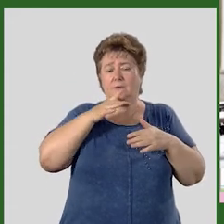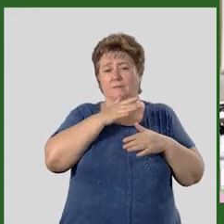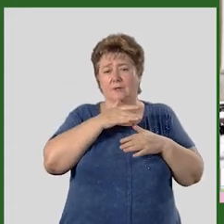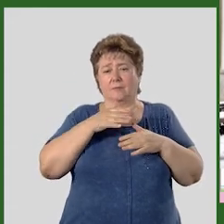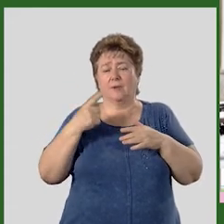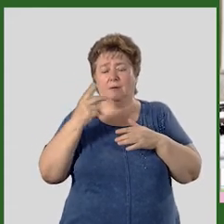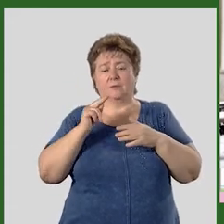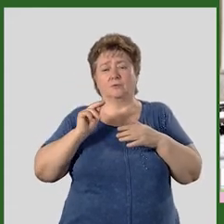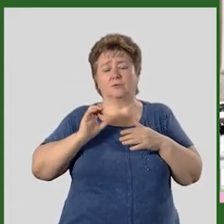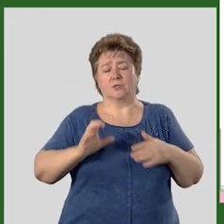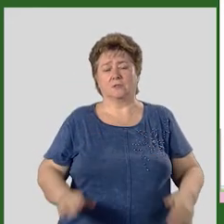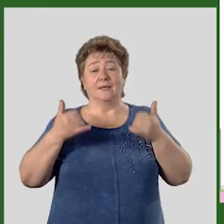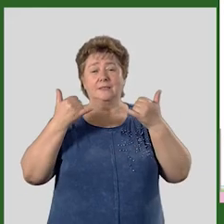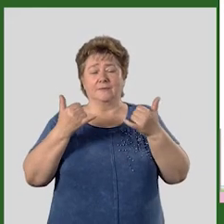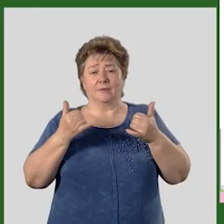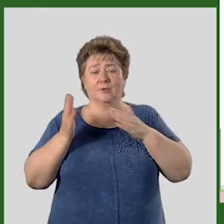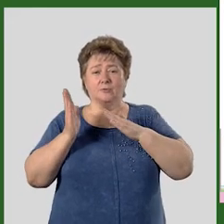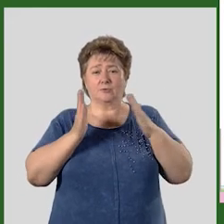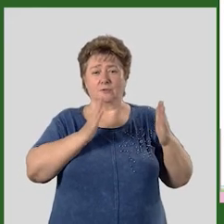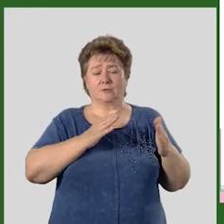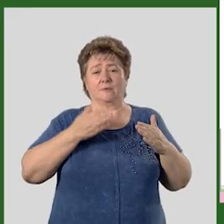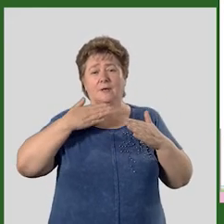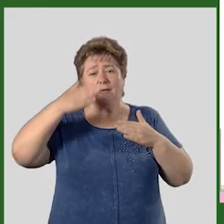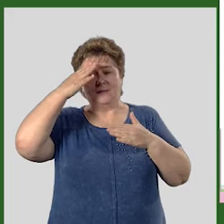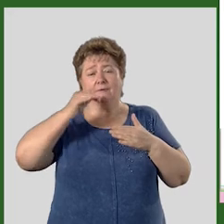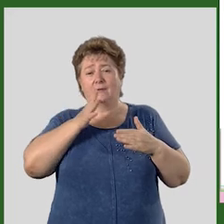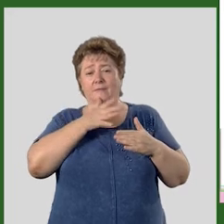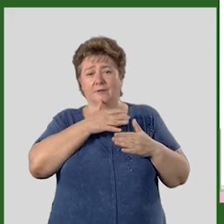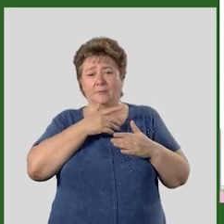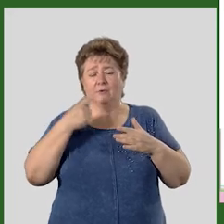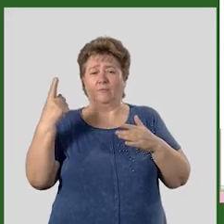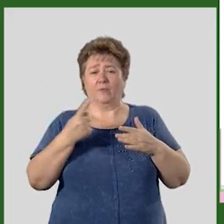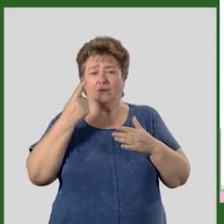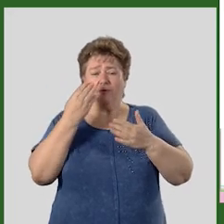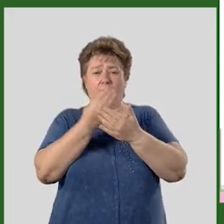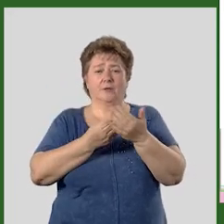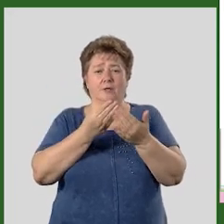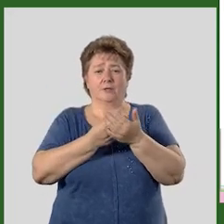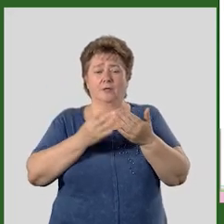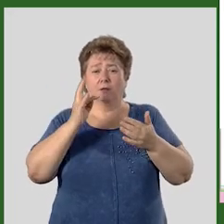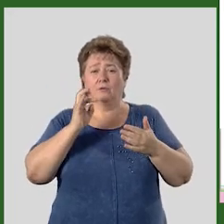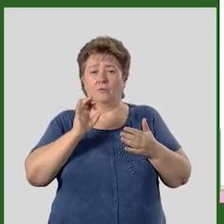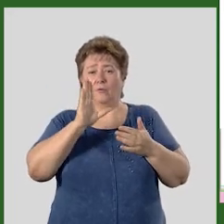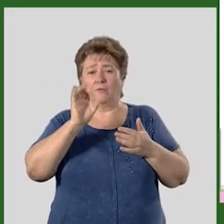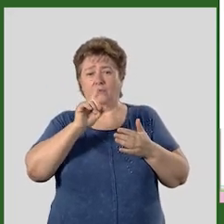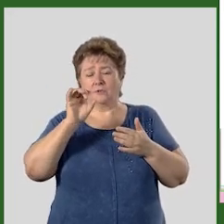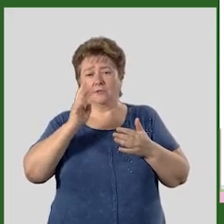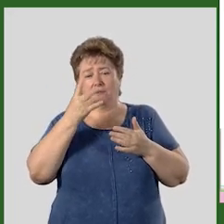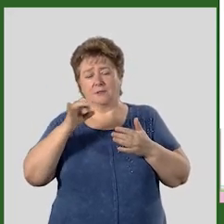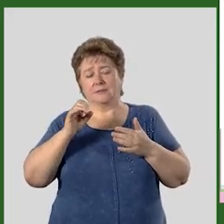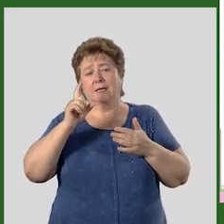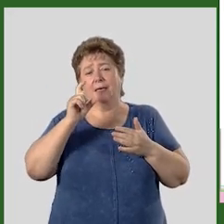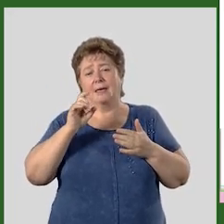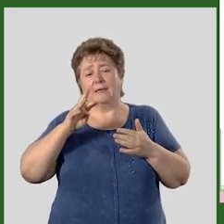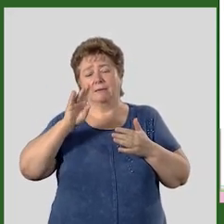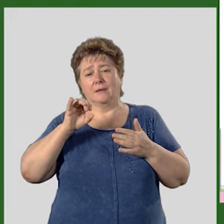час. Современную систему летнего времени впервые предложил новозеландский